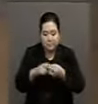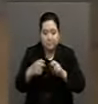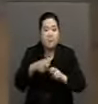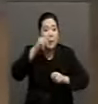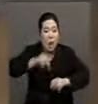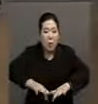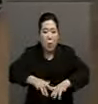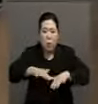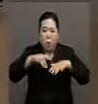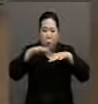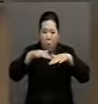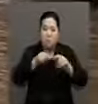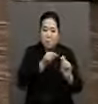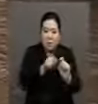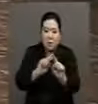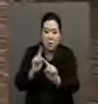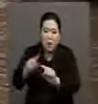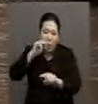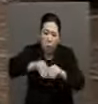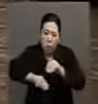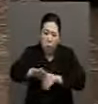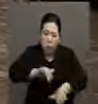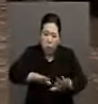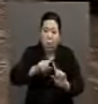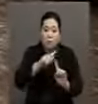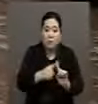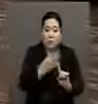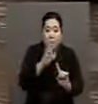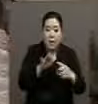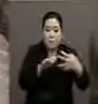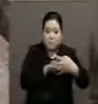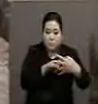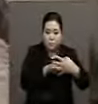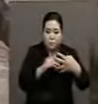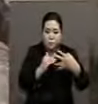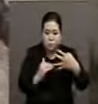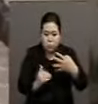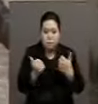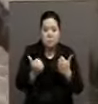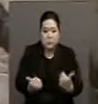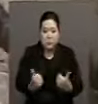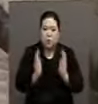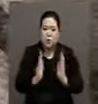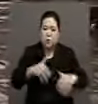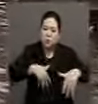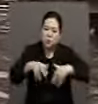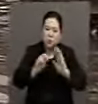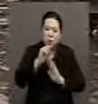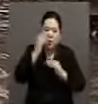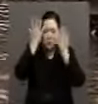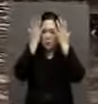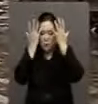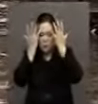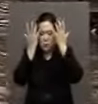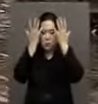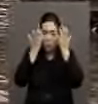กินพื้นที่หลายอำเภอในจังหวัดน่านเมื่อกลางเดือนสิงหาคมที่ผ่านมาไม่ใช่แค่ฝันร้ายของคนในพื้นที่แต่กลายเป็นคำถ